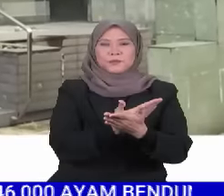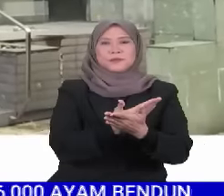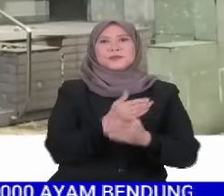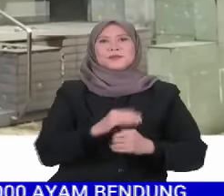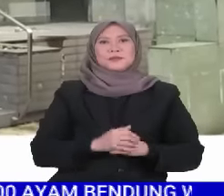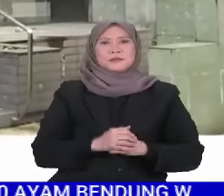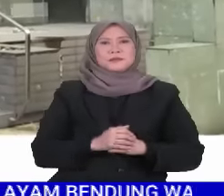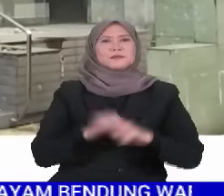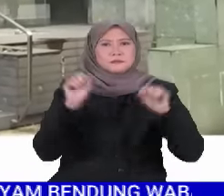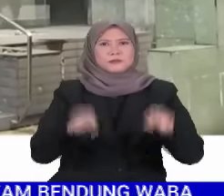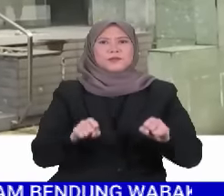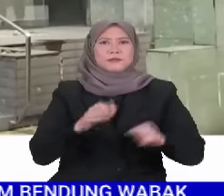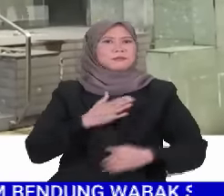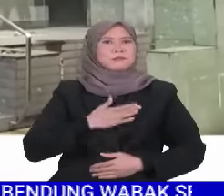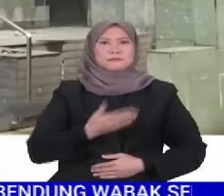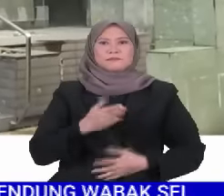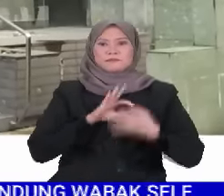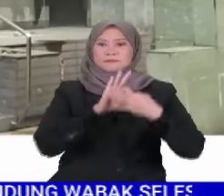sebenarnya